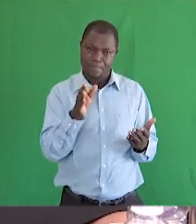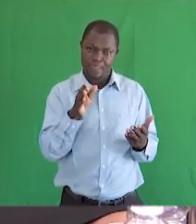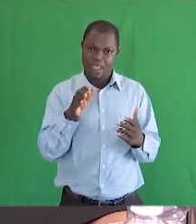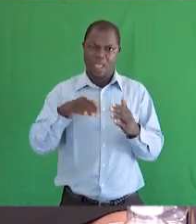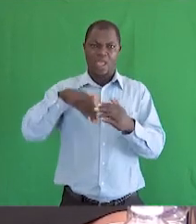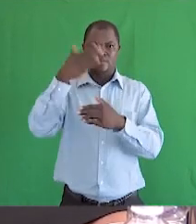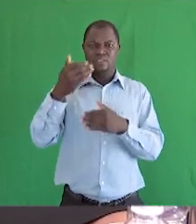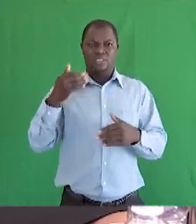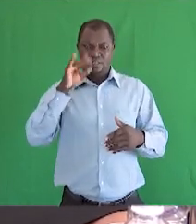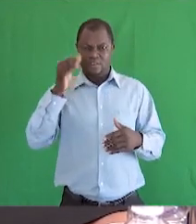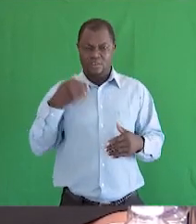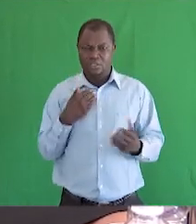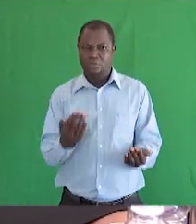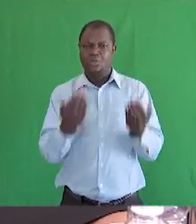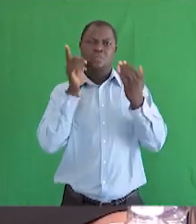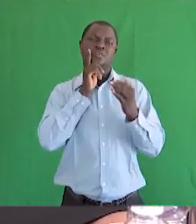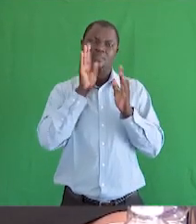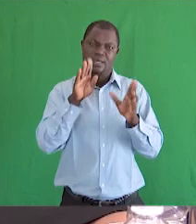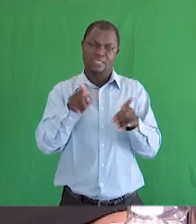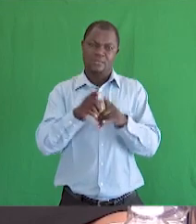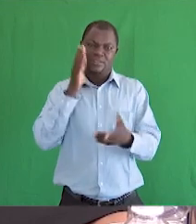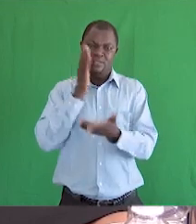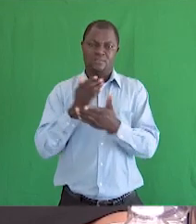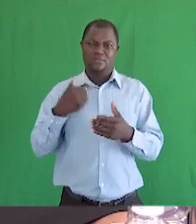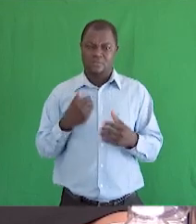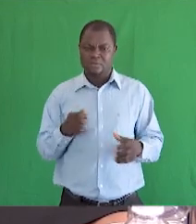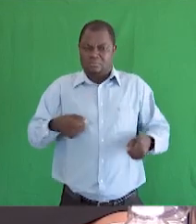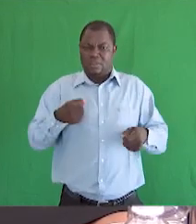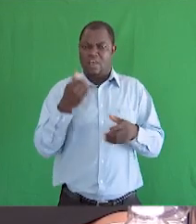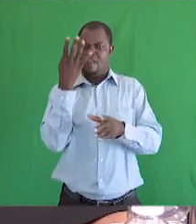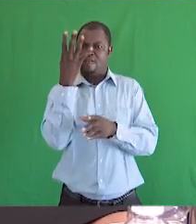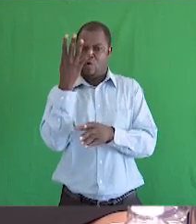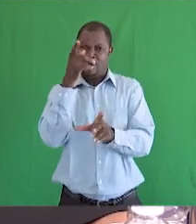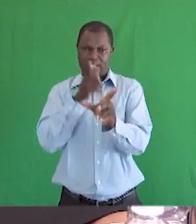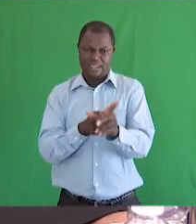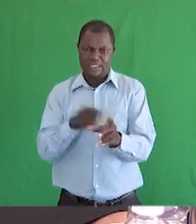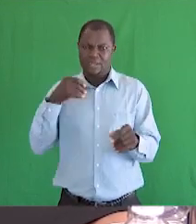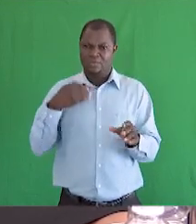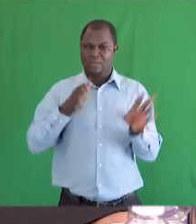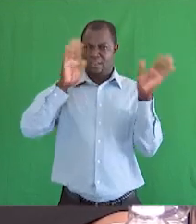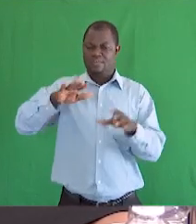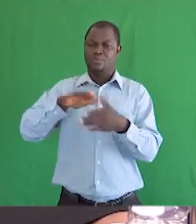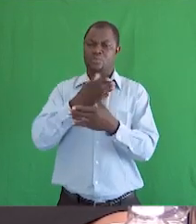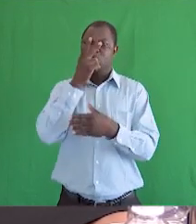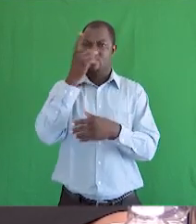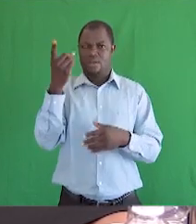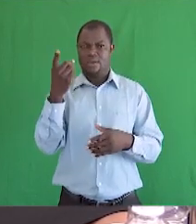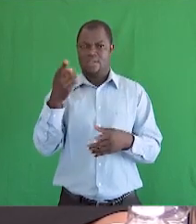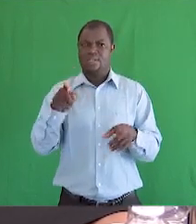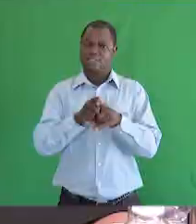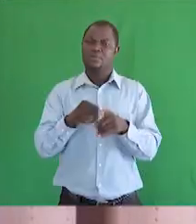kana ndakakura nawo Mai Chisamba ndudze ndakatanga kumapfekedzwa ne 4 years ndozomarega nekuti ndane 21 here ndozvandakakura